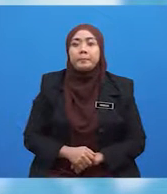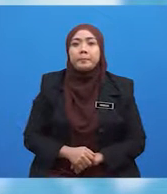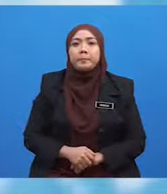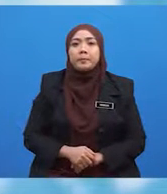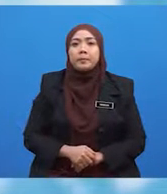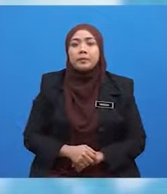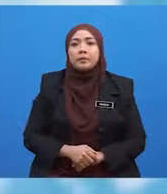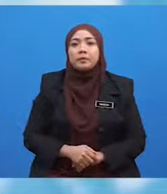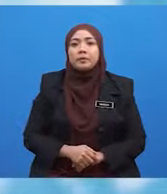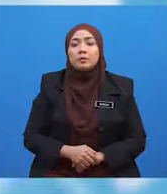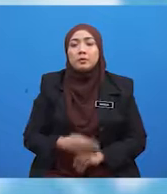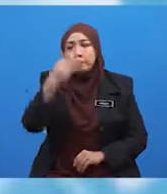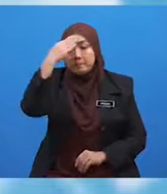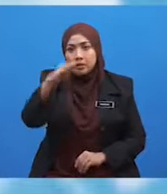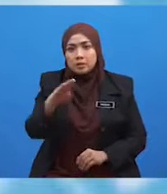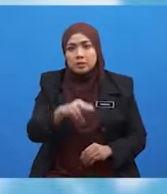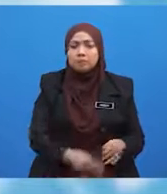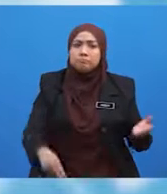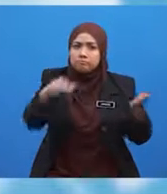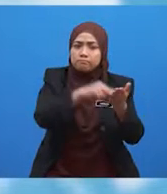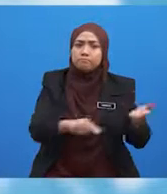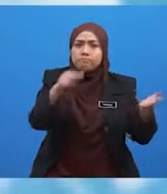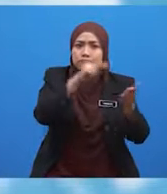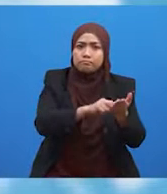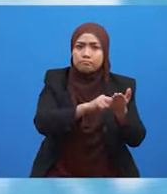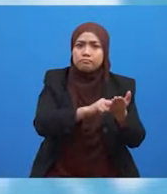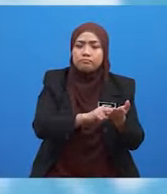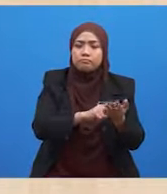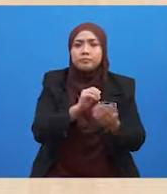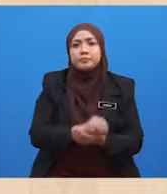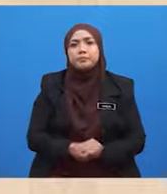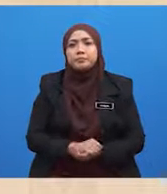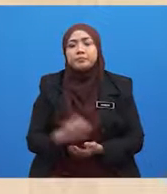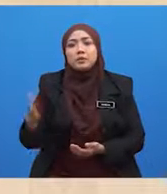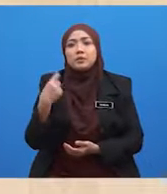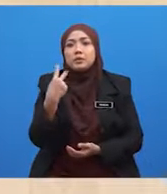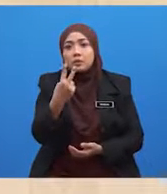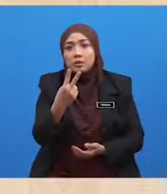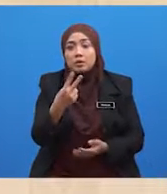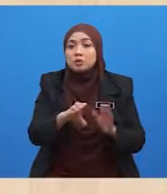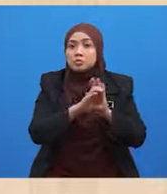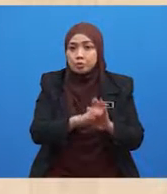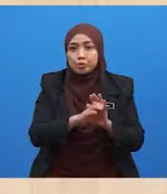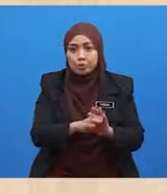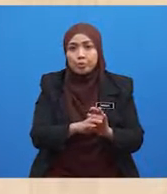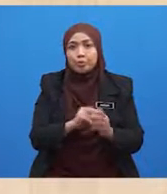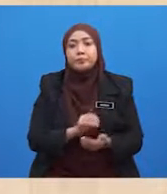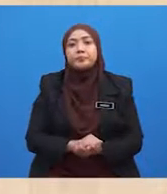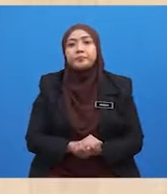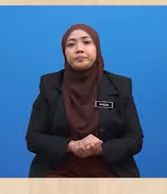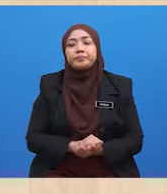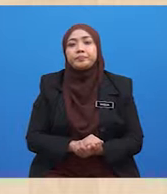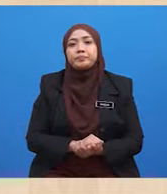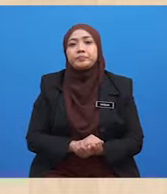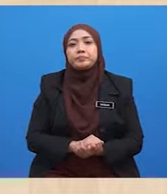meningkatkan kVA mempelajari tentang peningkatan yang pertama ini marilah kita lihat contoh yang berikut dalam keadaan